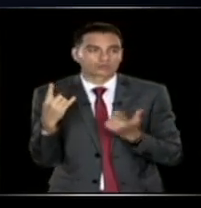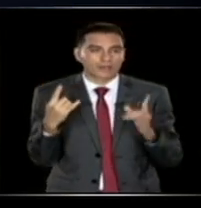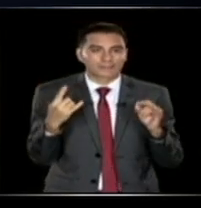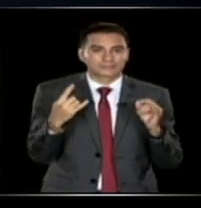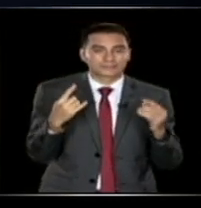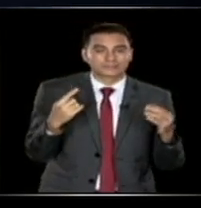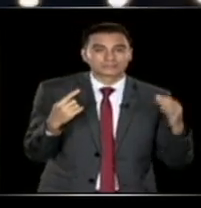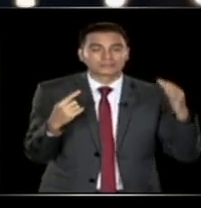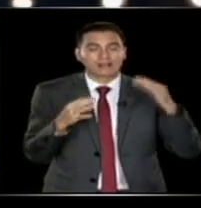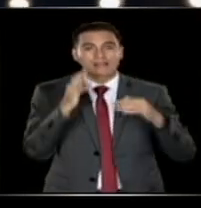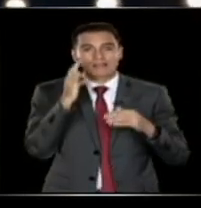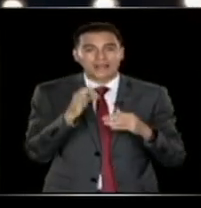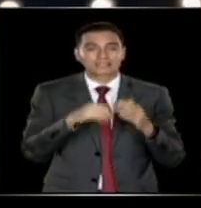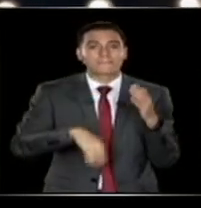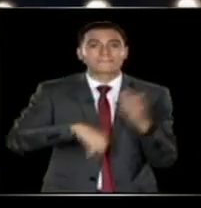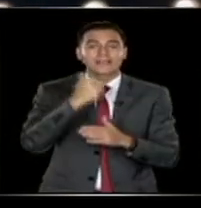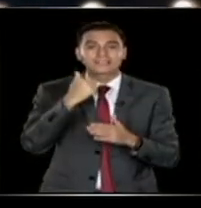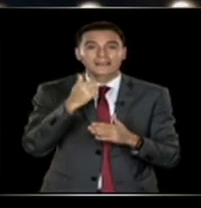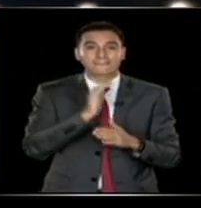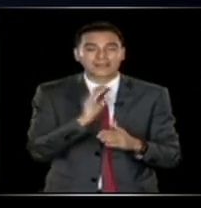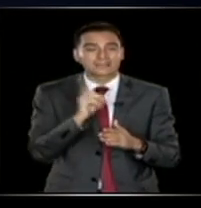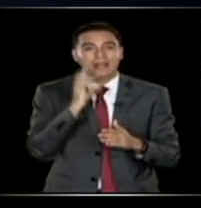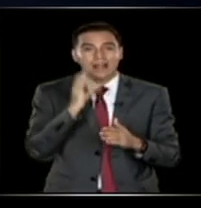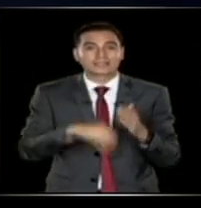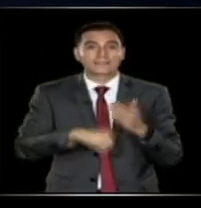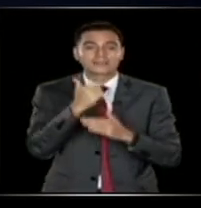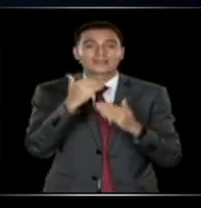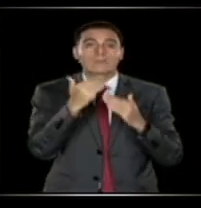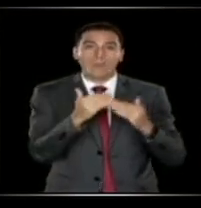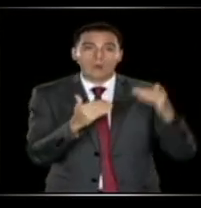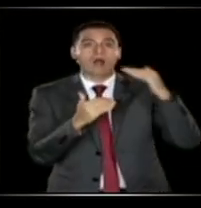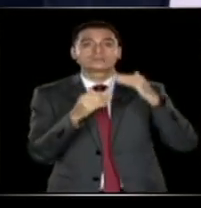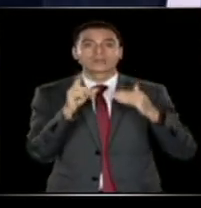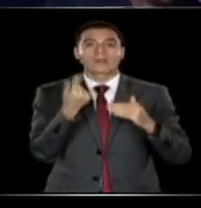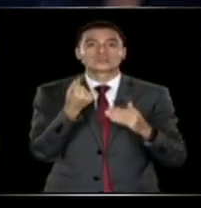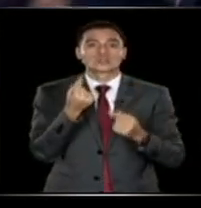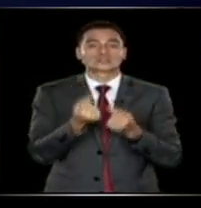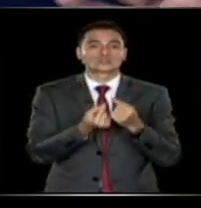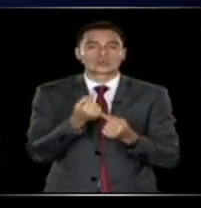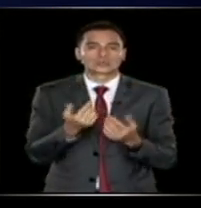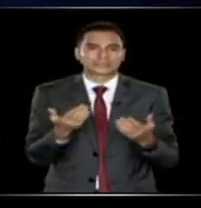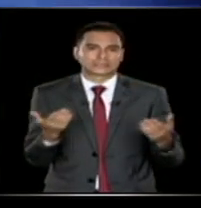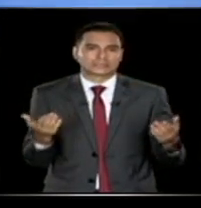مش بس لازم يكسب، ده كمان لازم يكسب أكتر من 15 نقطة. كانت الأمل بضربة الجزاء، بس جت دوري.